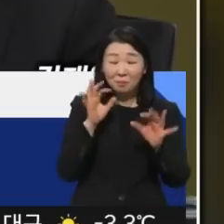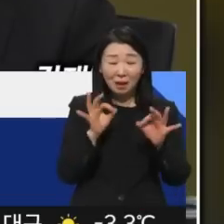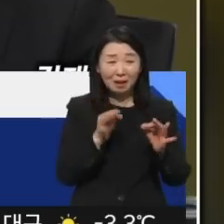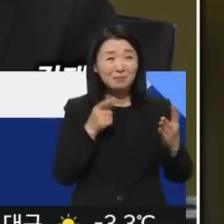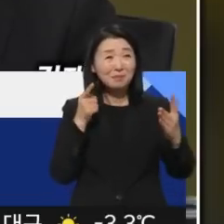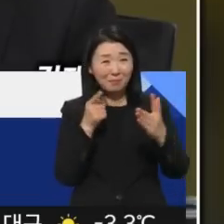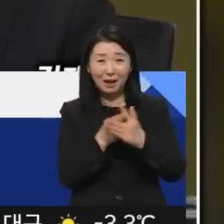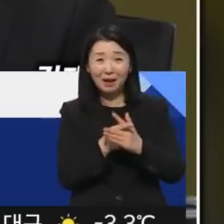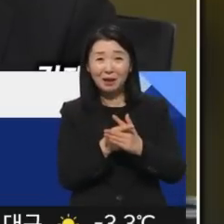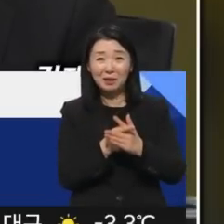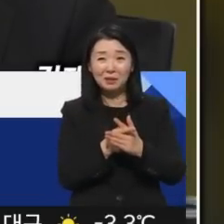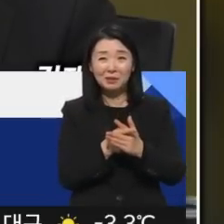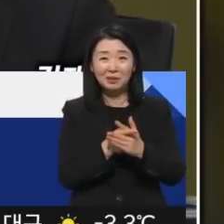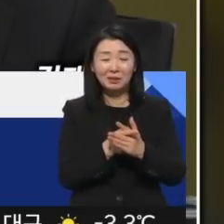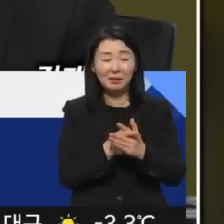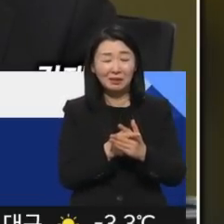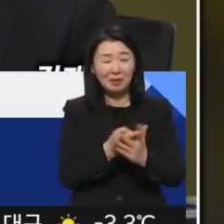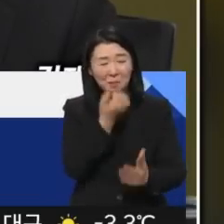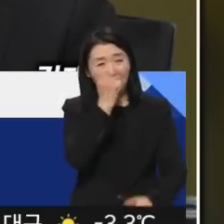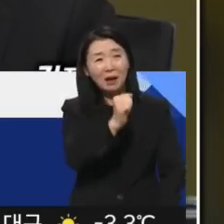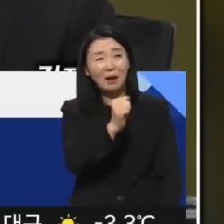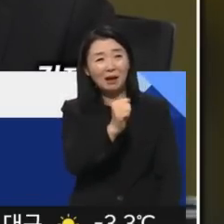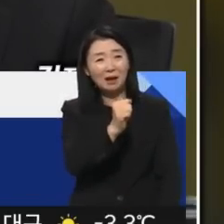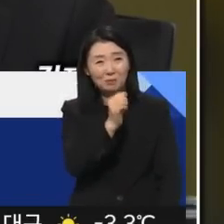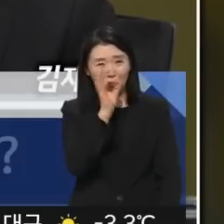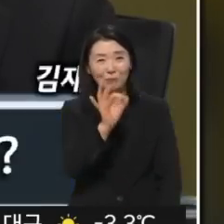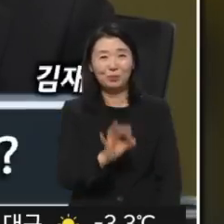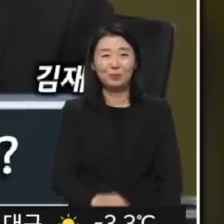뻔히 들여다보이는데. 아니, 이제 뻔히 들여다보이는 걸로 보이죠.